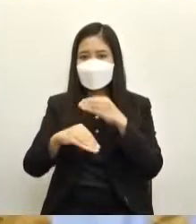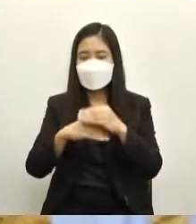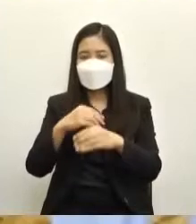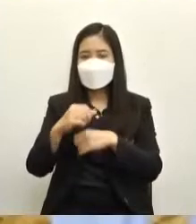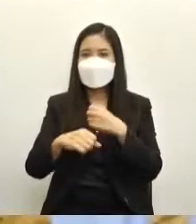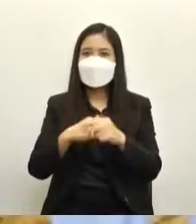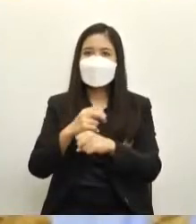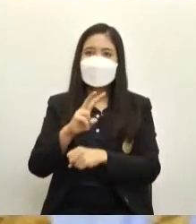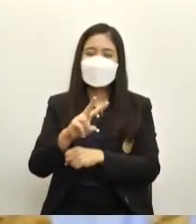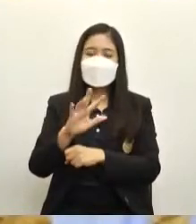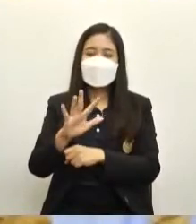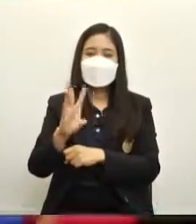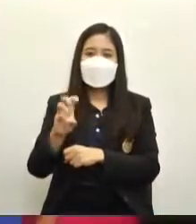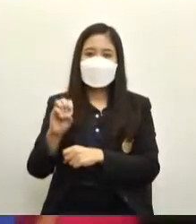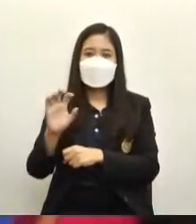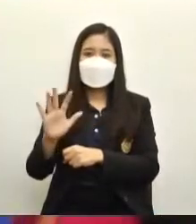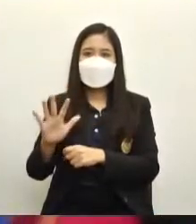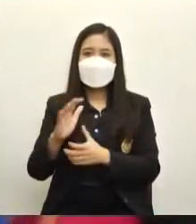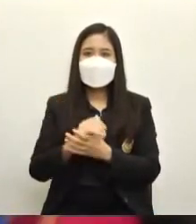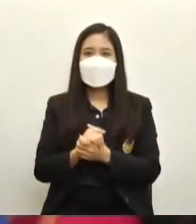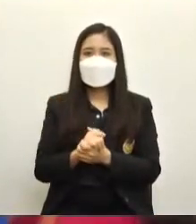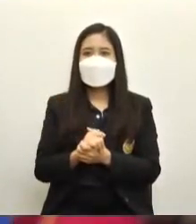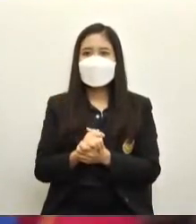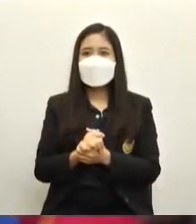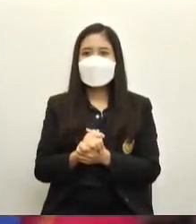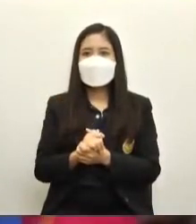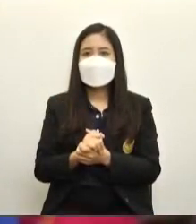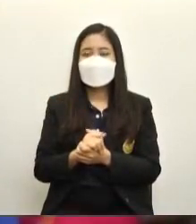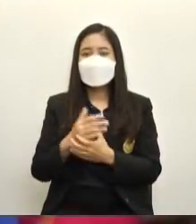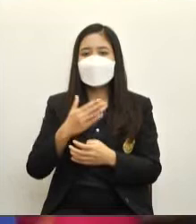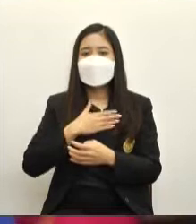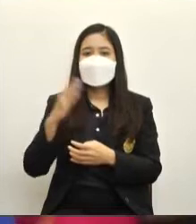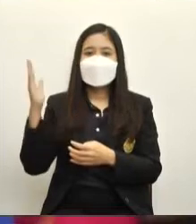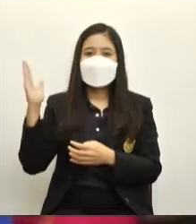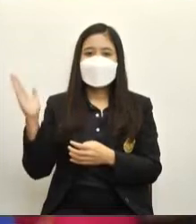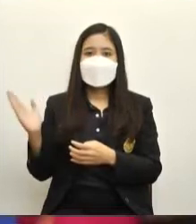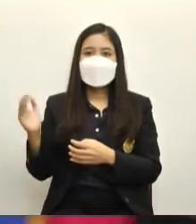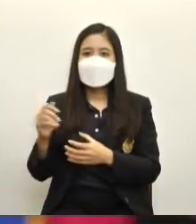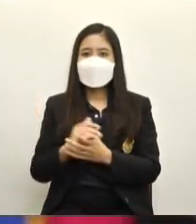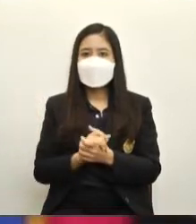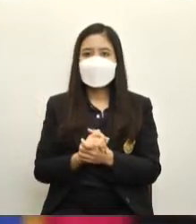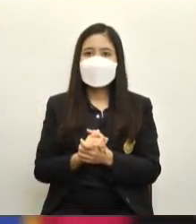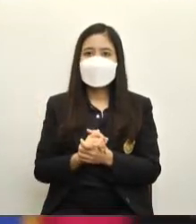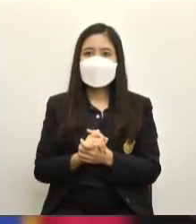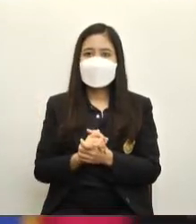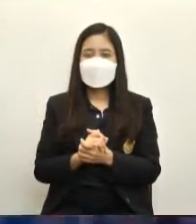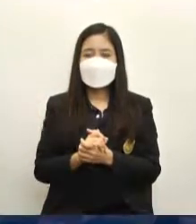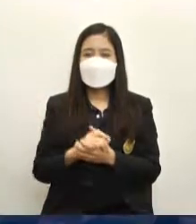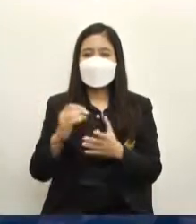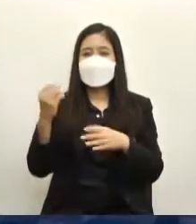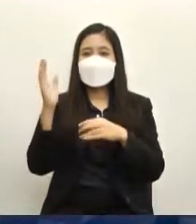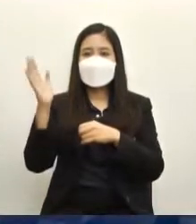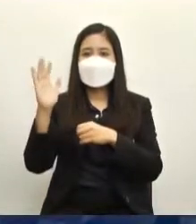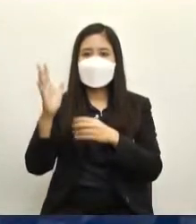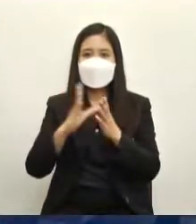ช2565ค่ะ สวัสดีครับกับผมพันโทอัจฉริยะมีชัยพิรสกุลผู้ควบคุมการฝึกในโ